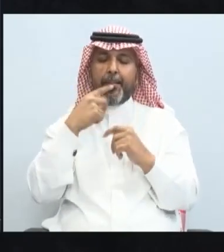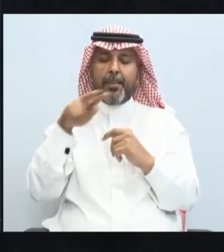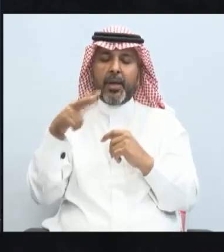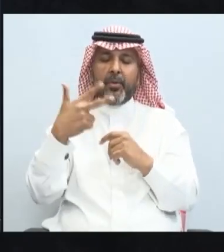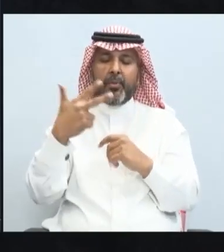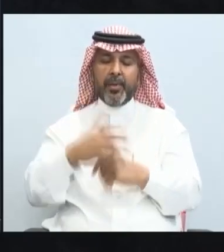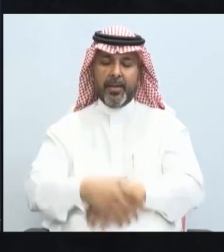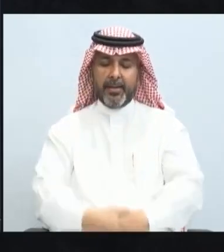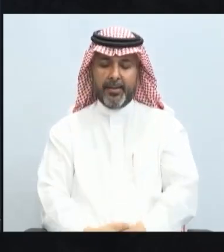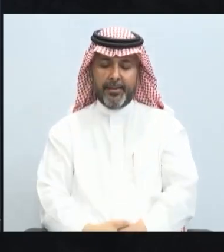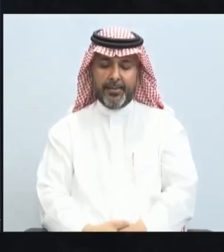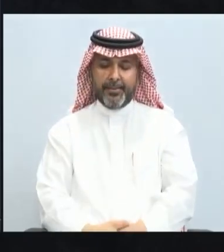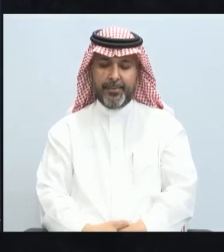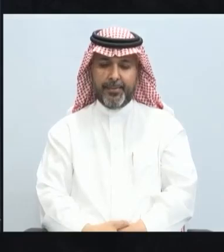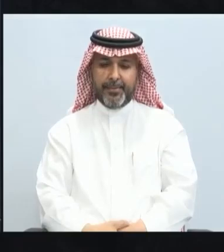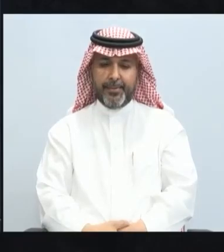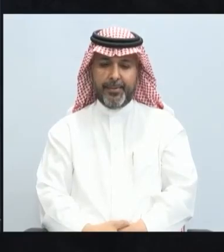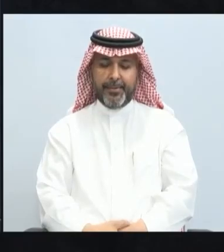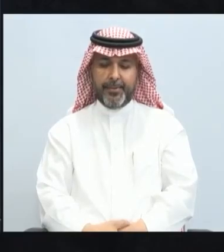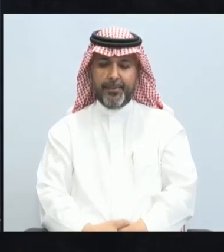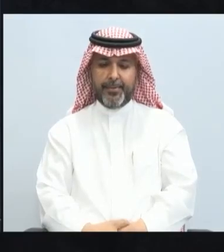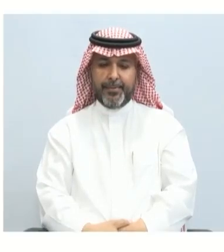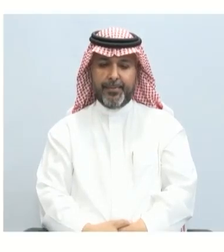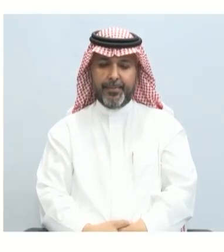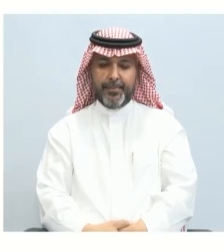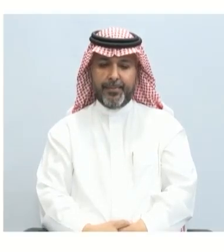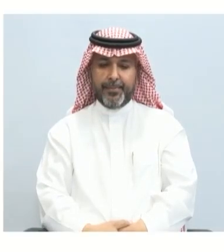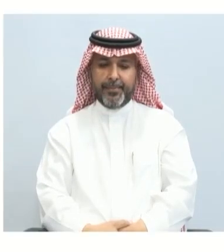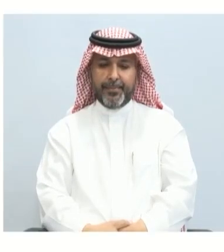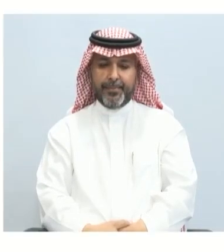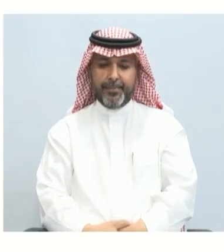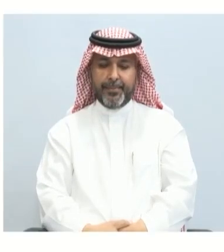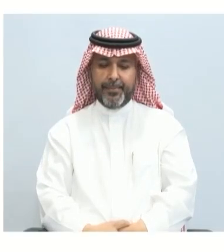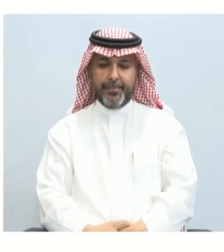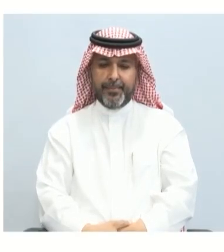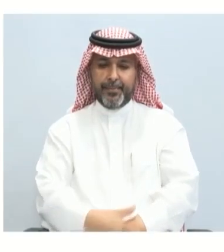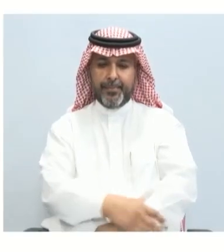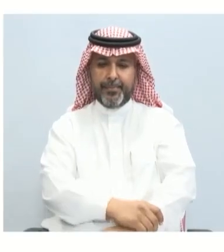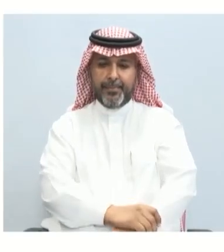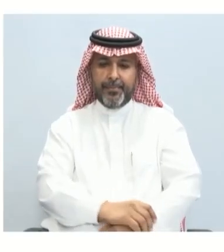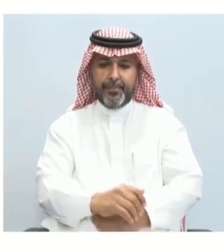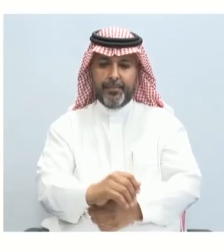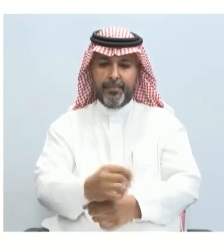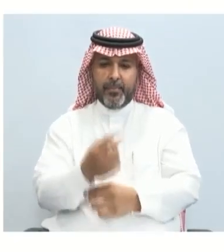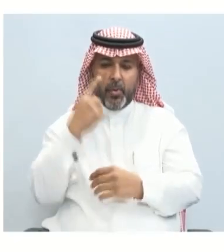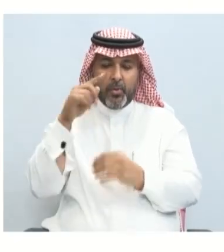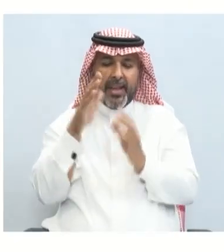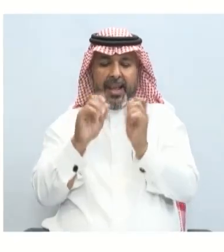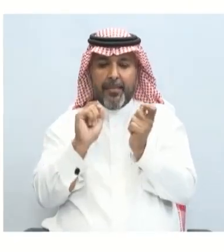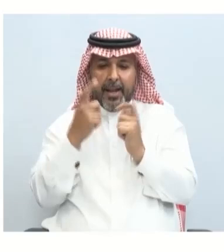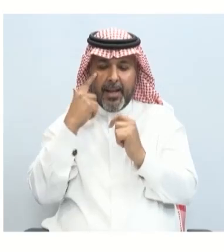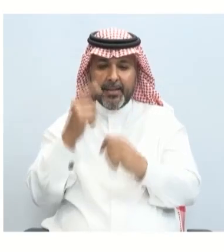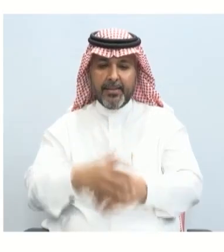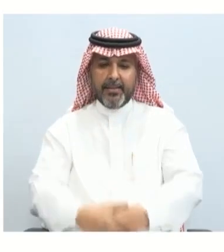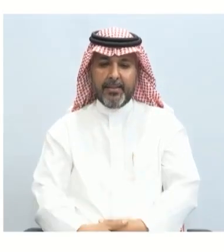الدوره 180 درجه بهذه الصوره بعد ذلك تعلمنا اللي هو دوال الكوتان والسك